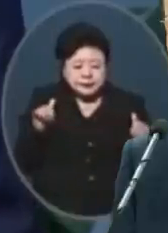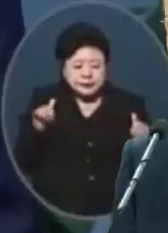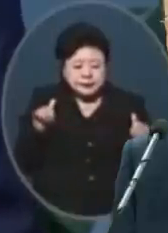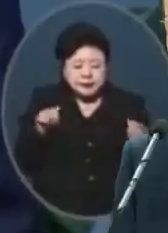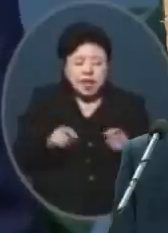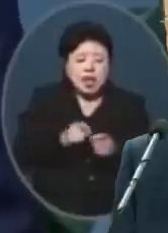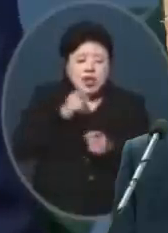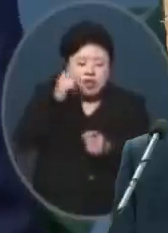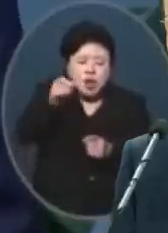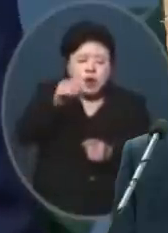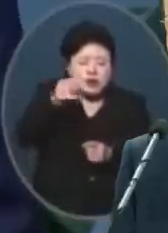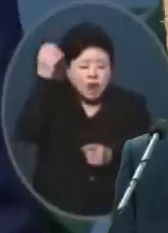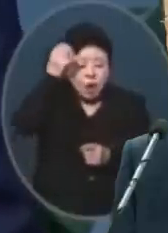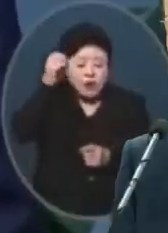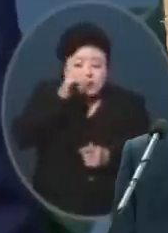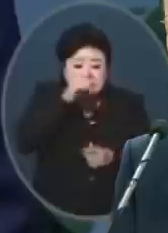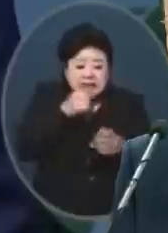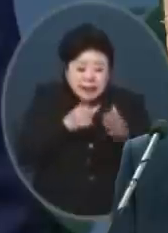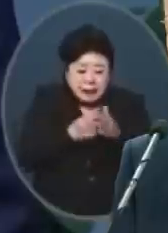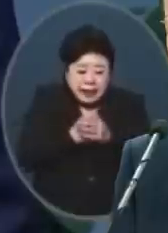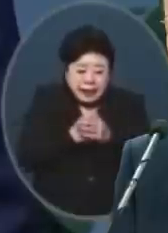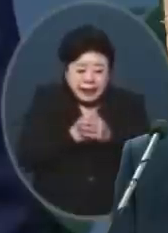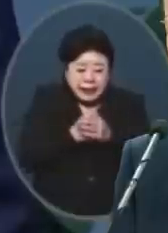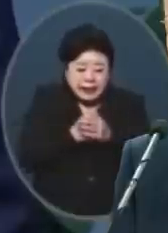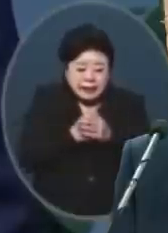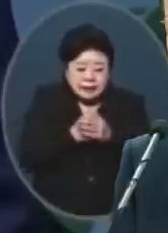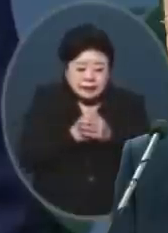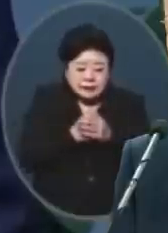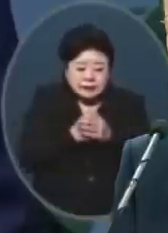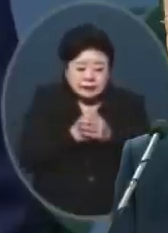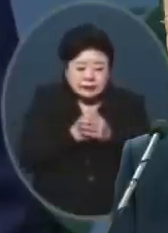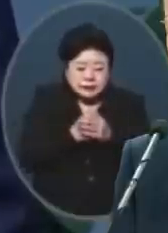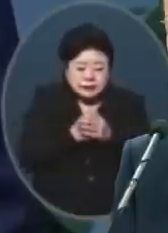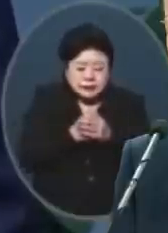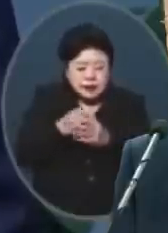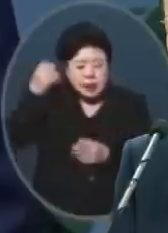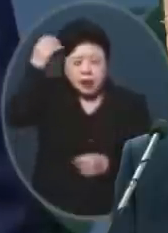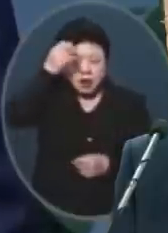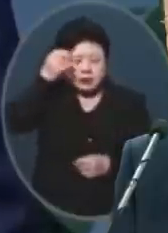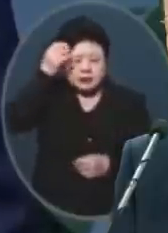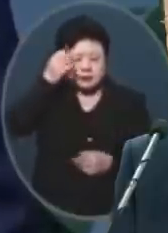영원히 있기 때문에 영은